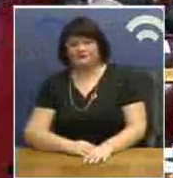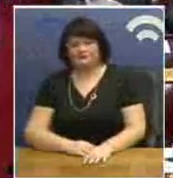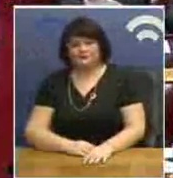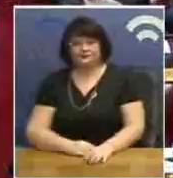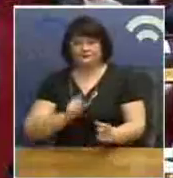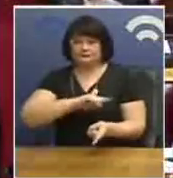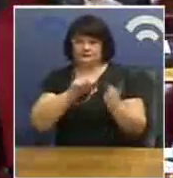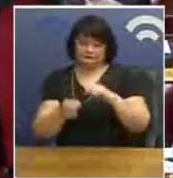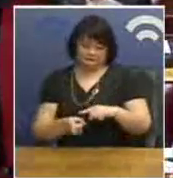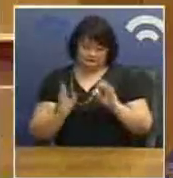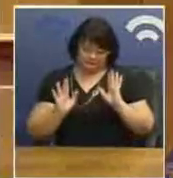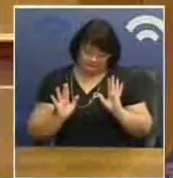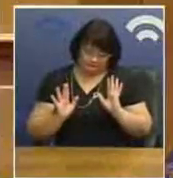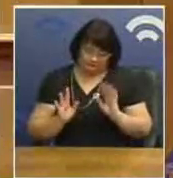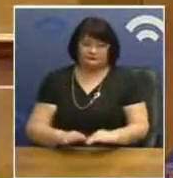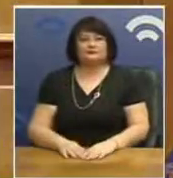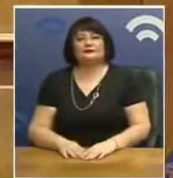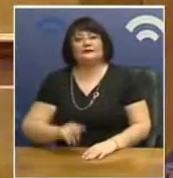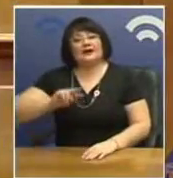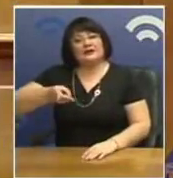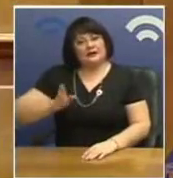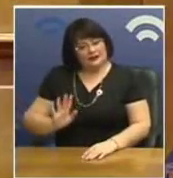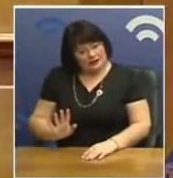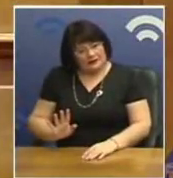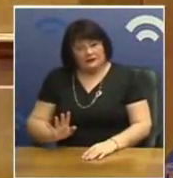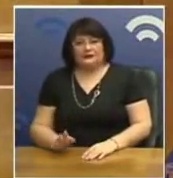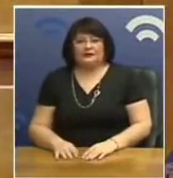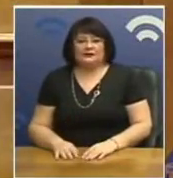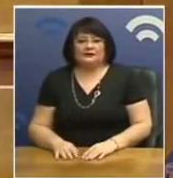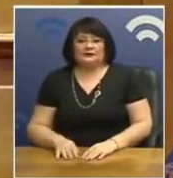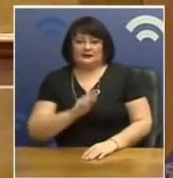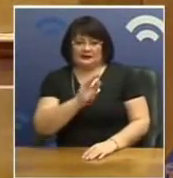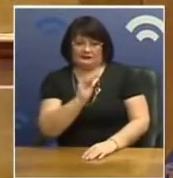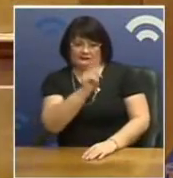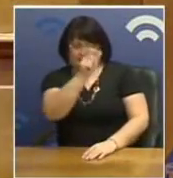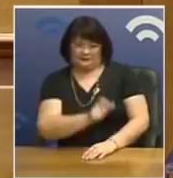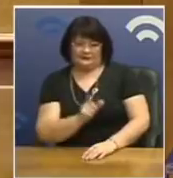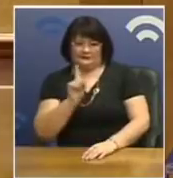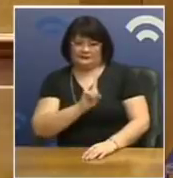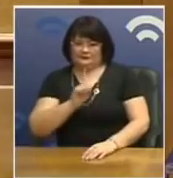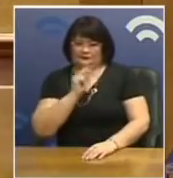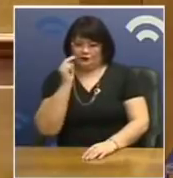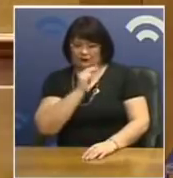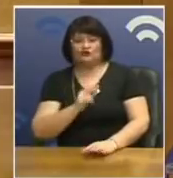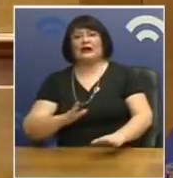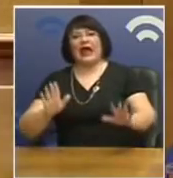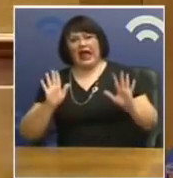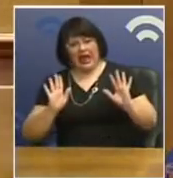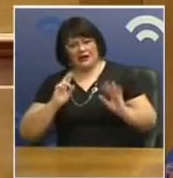Αντιθέτως λοιπόν, κύριε Μητσοτάκη, ήδη εσείς έχω την αίσθηση, και να απαντήσω και σε